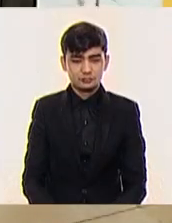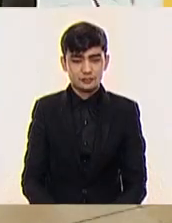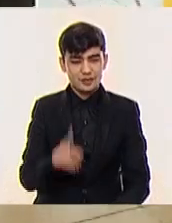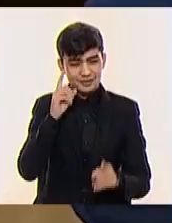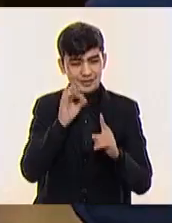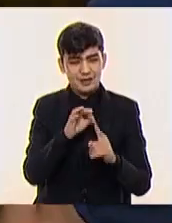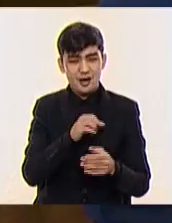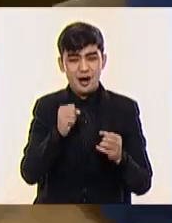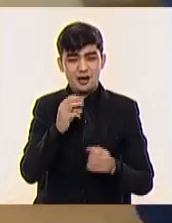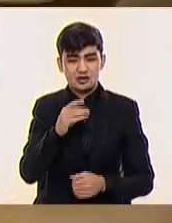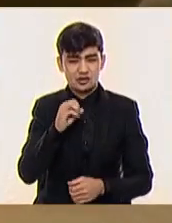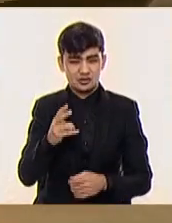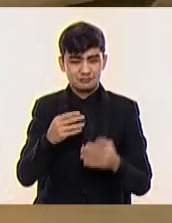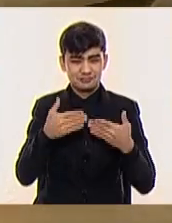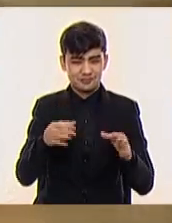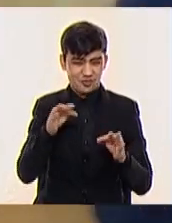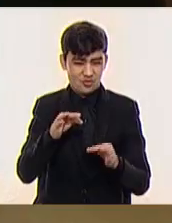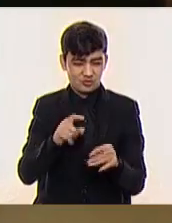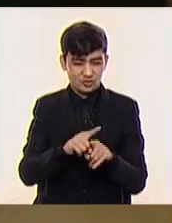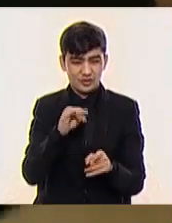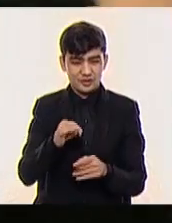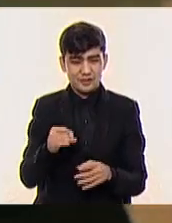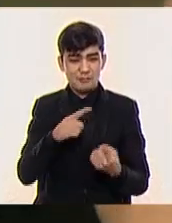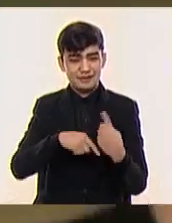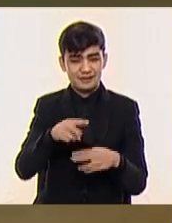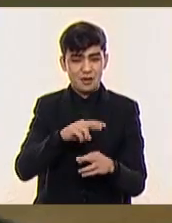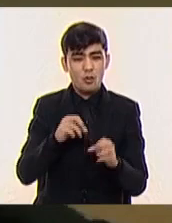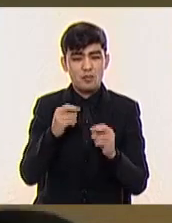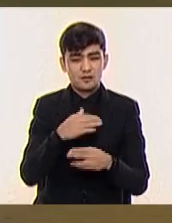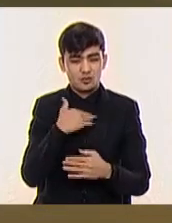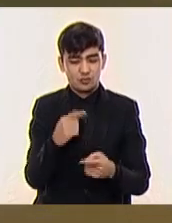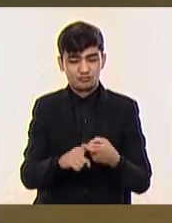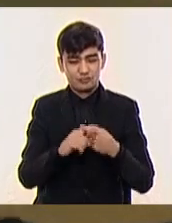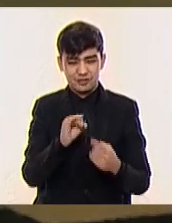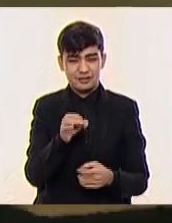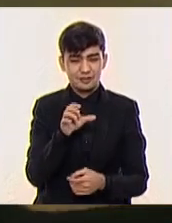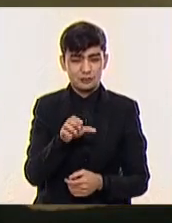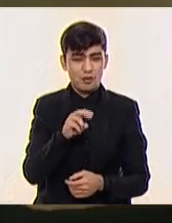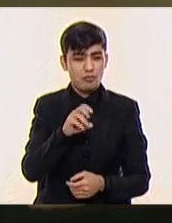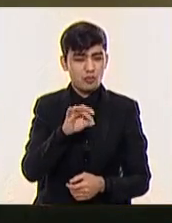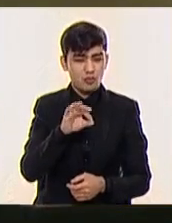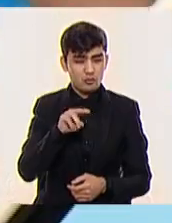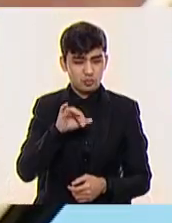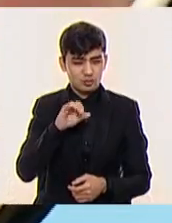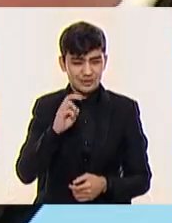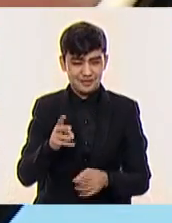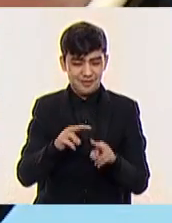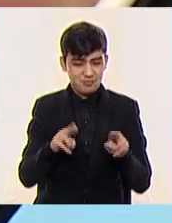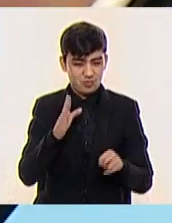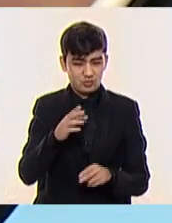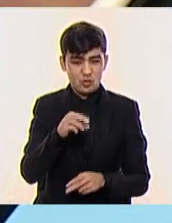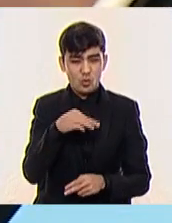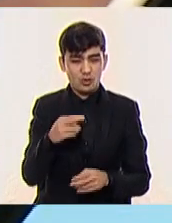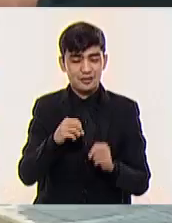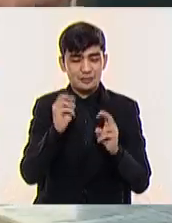Цель проекта «Ашык» – обезопасить посетителей объектов бизнеса. К системе пропусков по QR-кодам уже